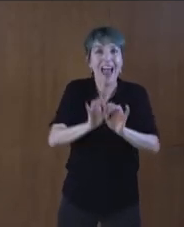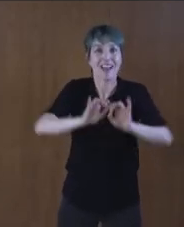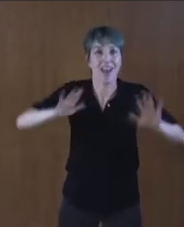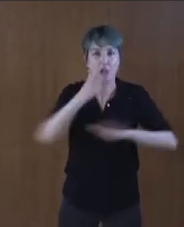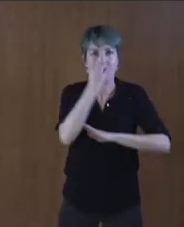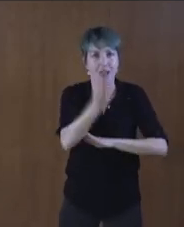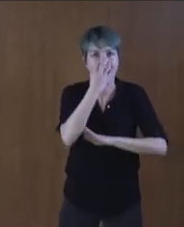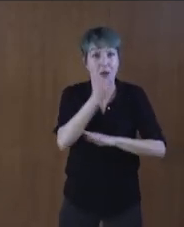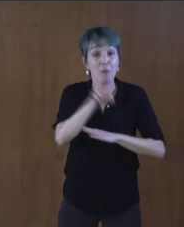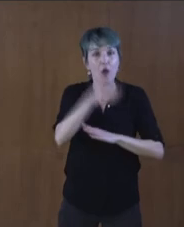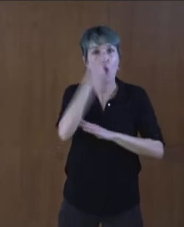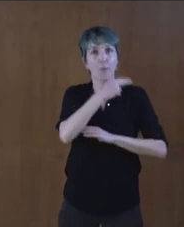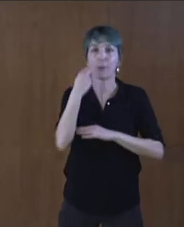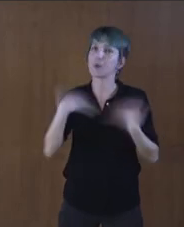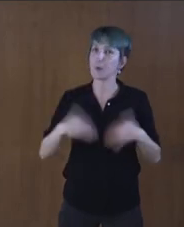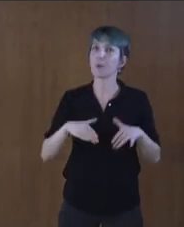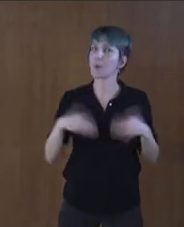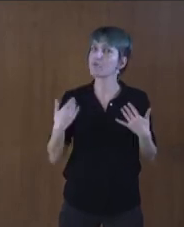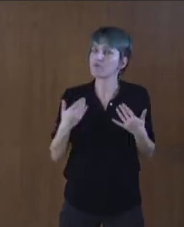compromís present, palpable,